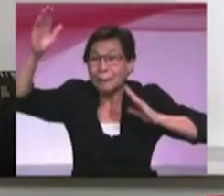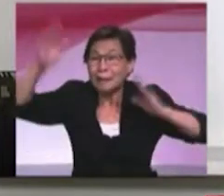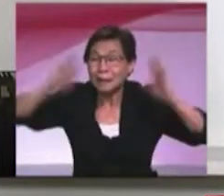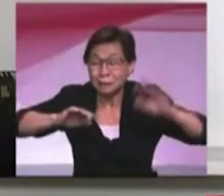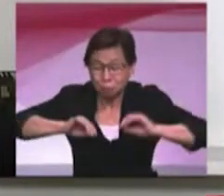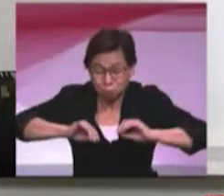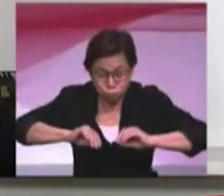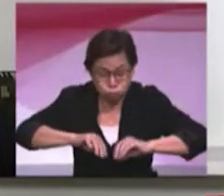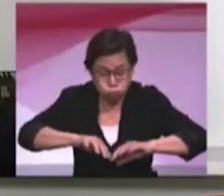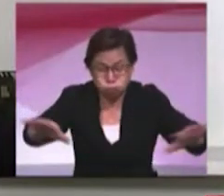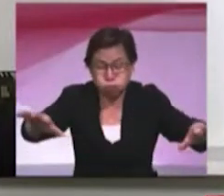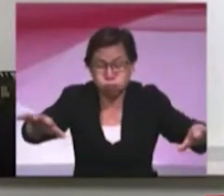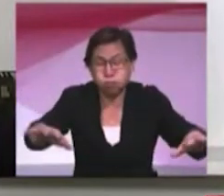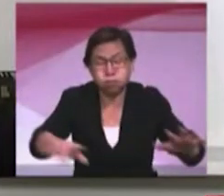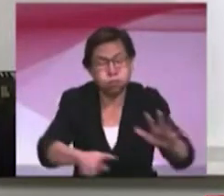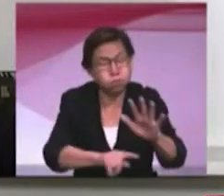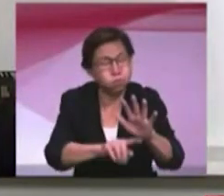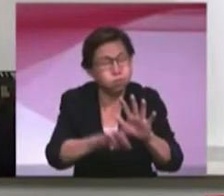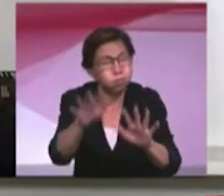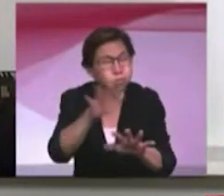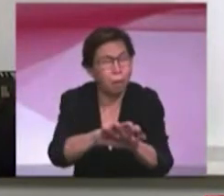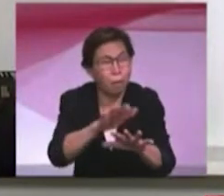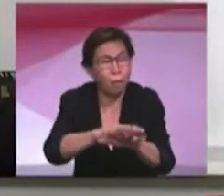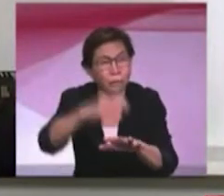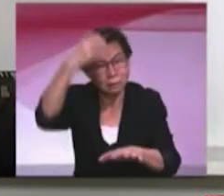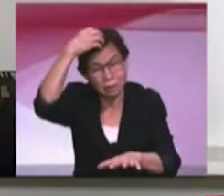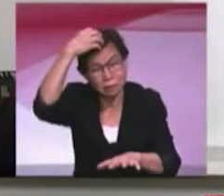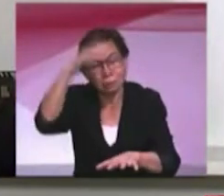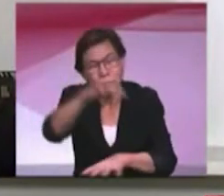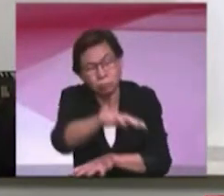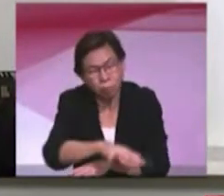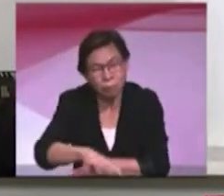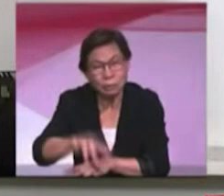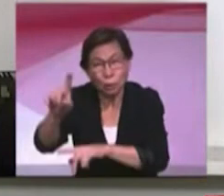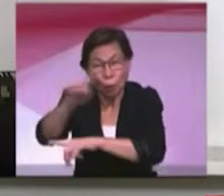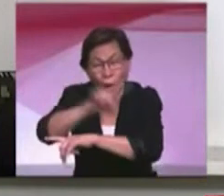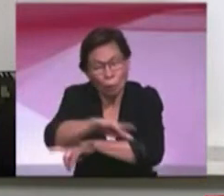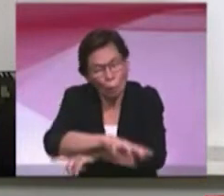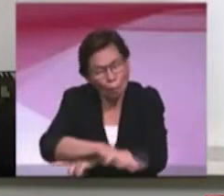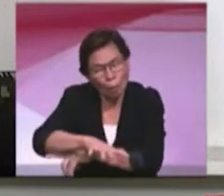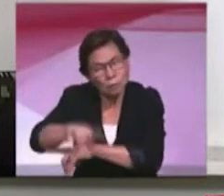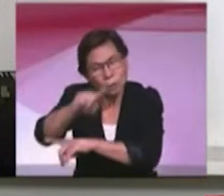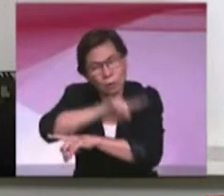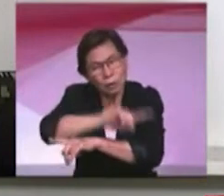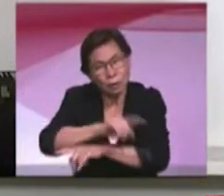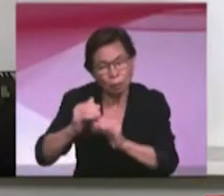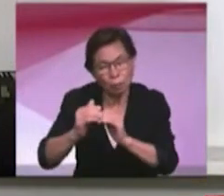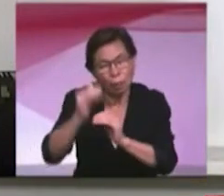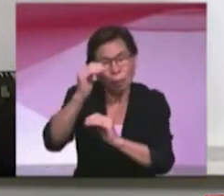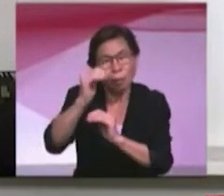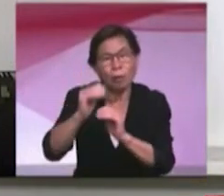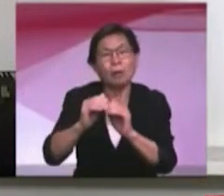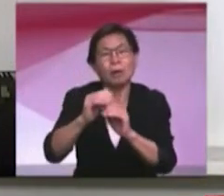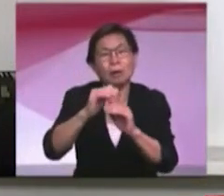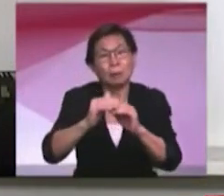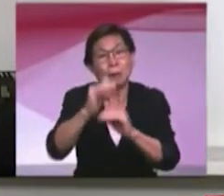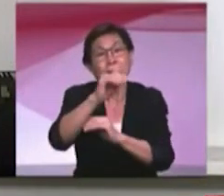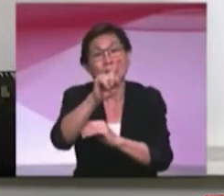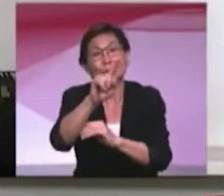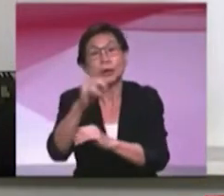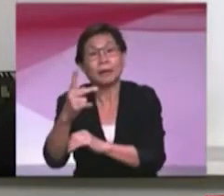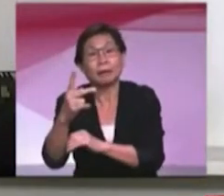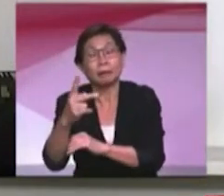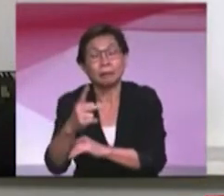penularan tempatan yang tinggi di Selangor di mana secara purata kes harian melebihi